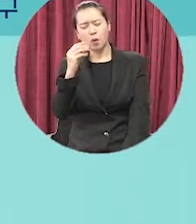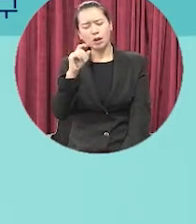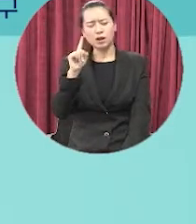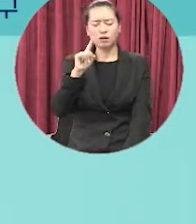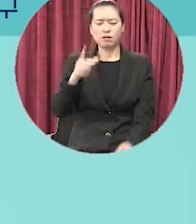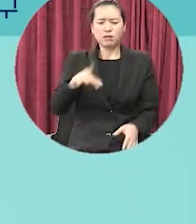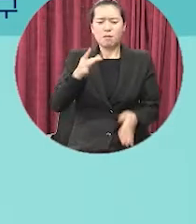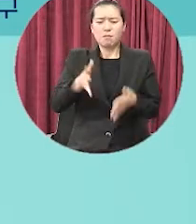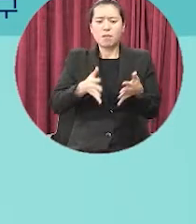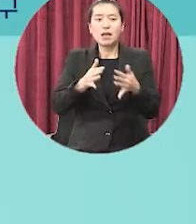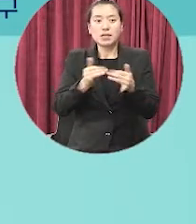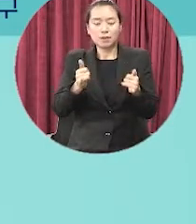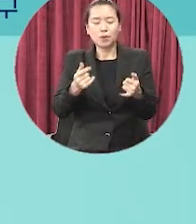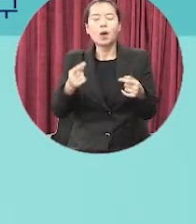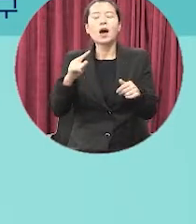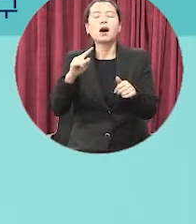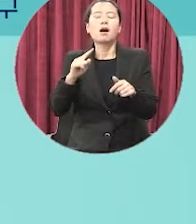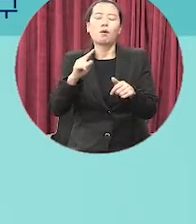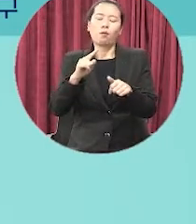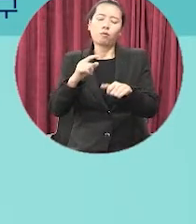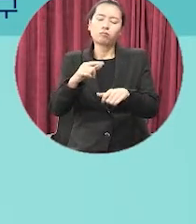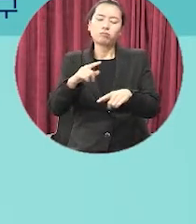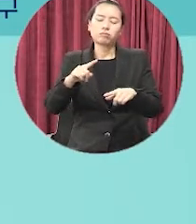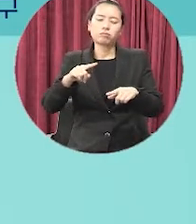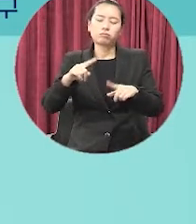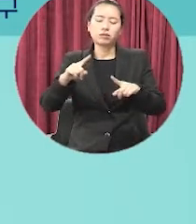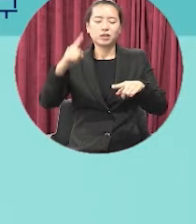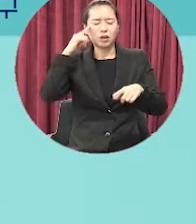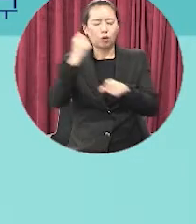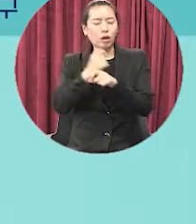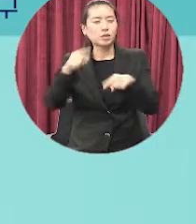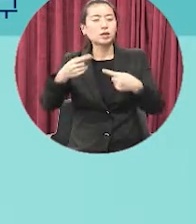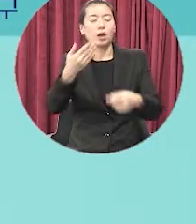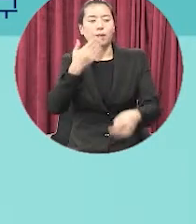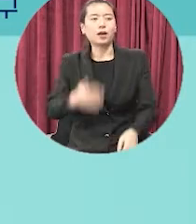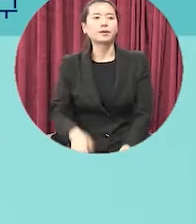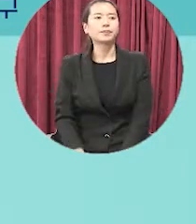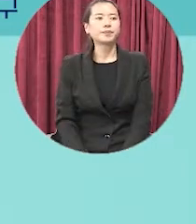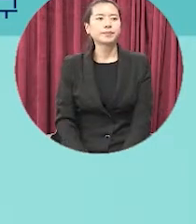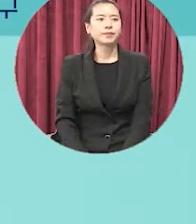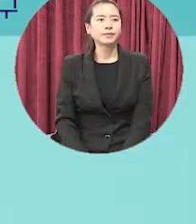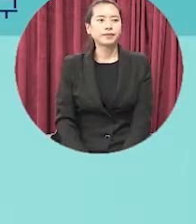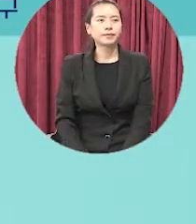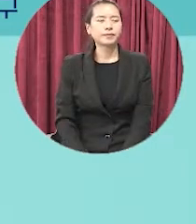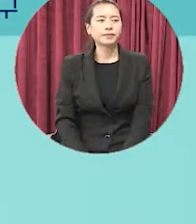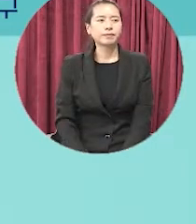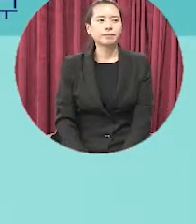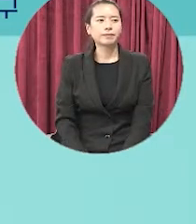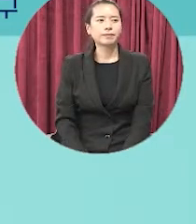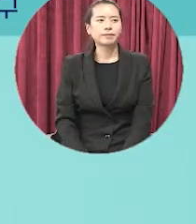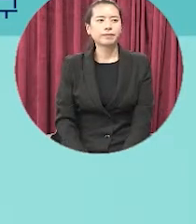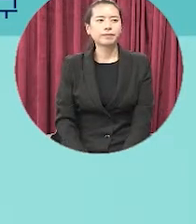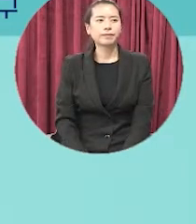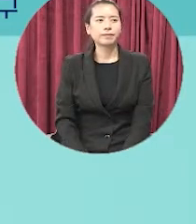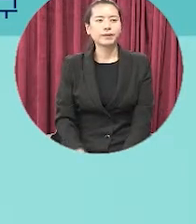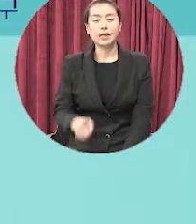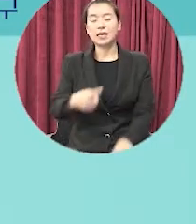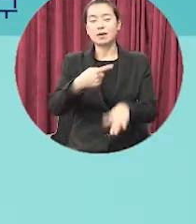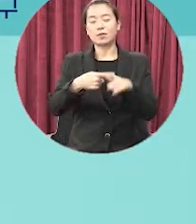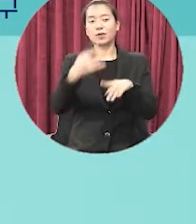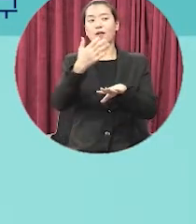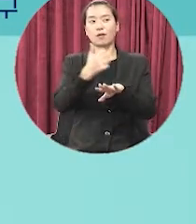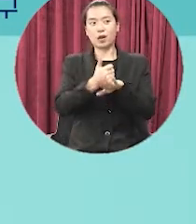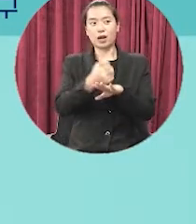실행할 수 있도록 프로젝트를 자동 하였읍니다 r 분석 결과를 샤이니 로 띄워서 다음과 같이 분석 결과